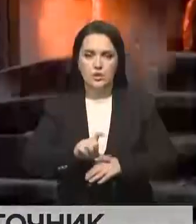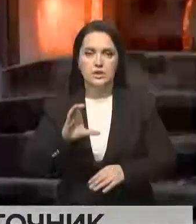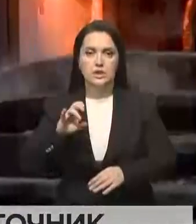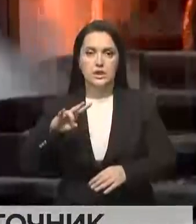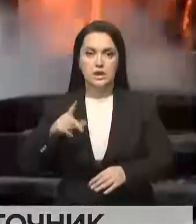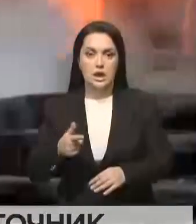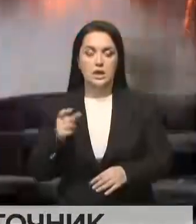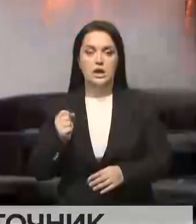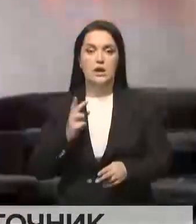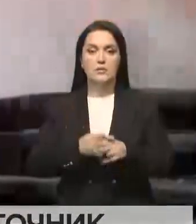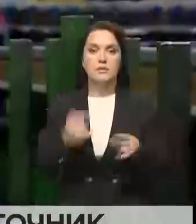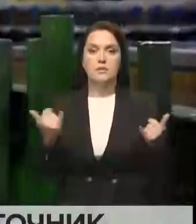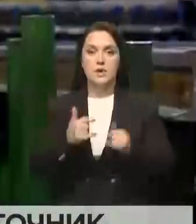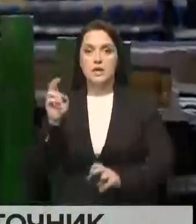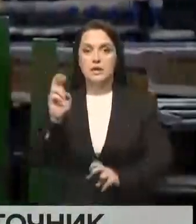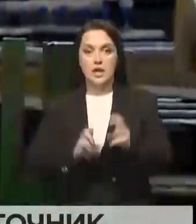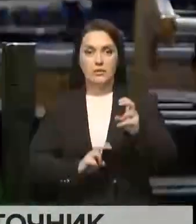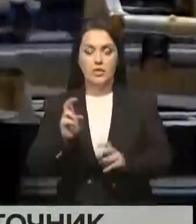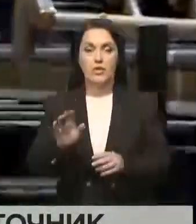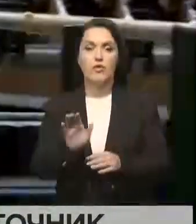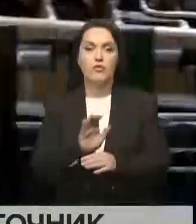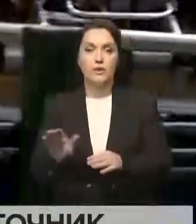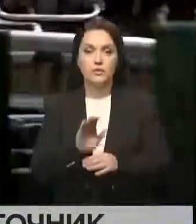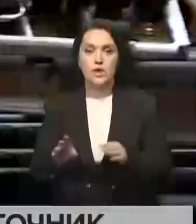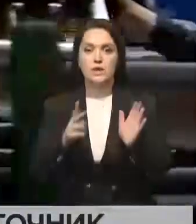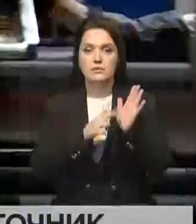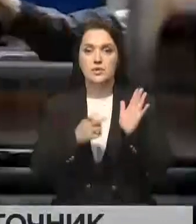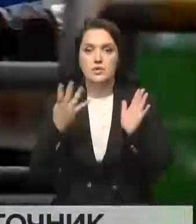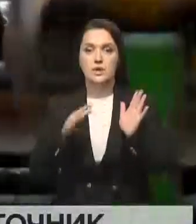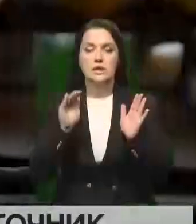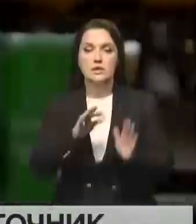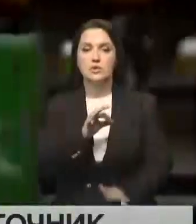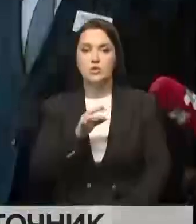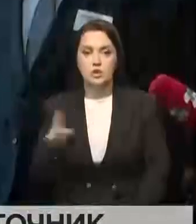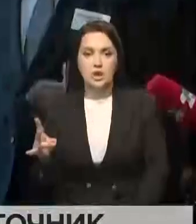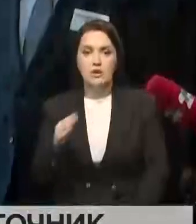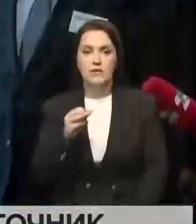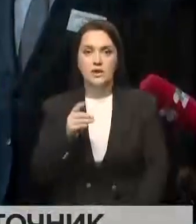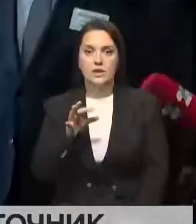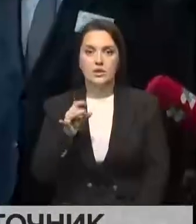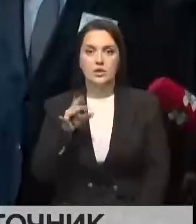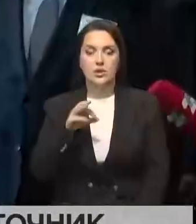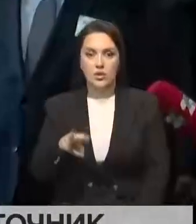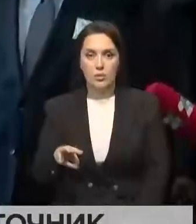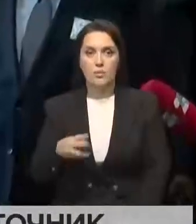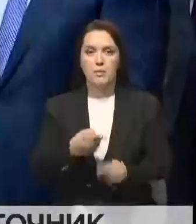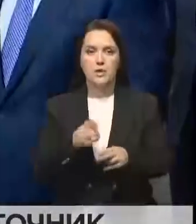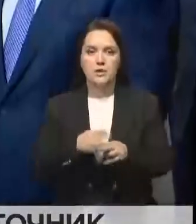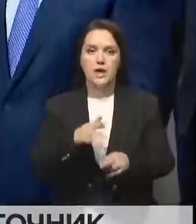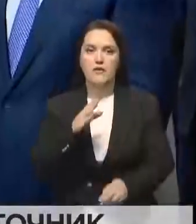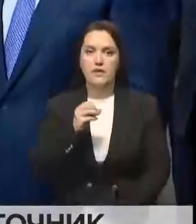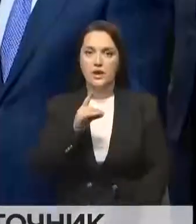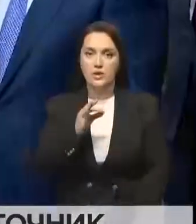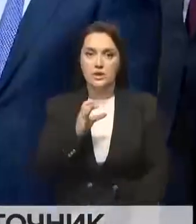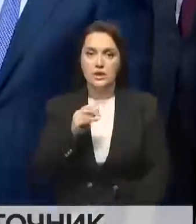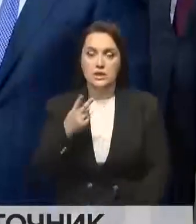страны СНГ. На ферросплавном заводе, на котором сегодня выпускают ежегодно 740 тысяч тонн феррохрома, ферросилиция и